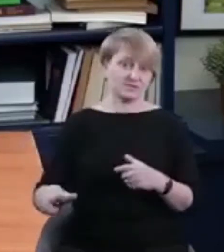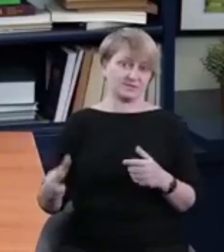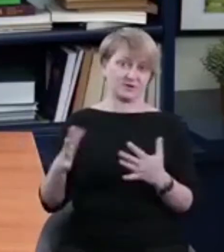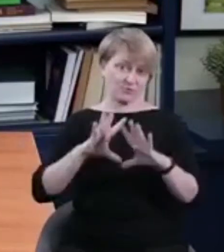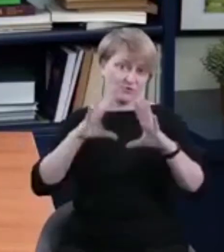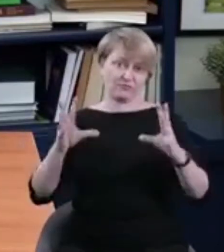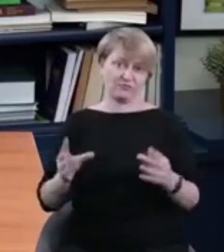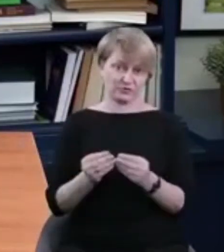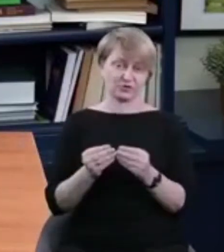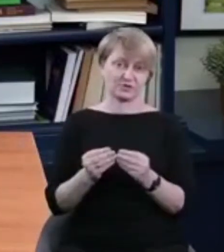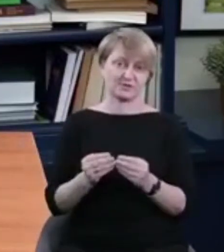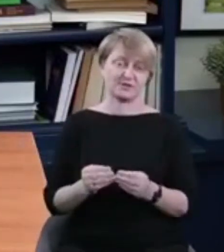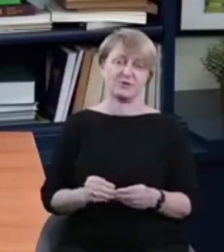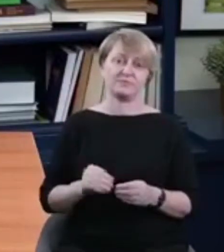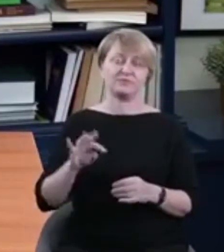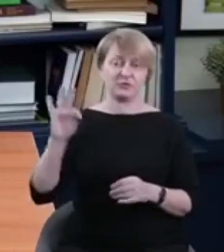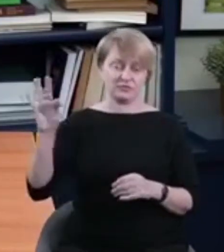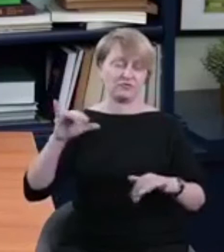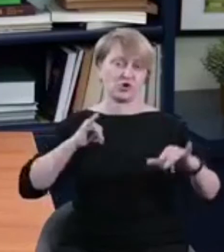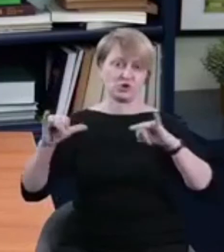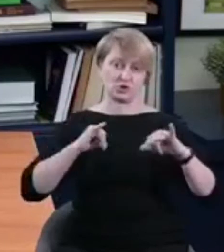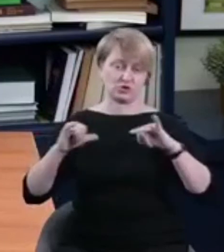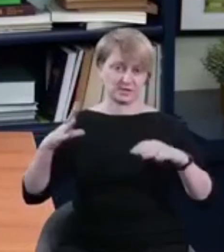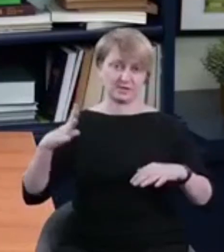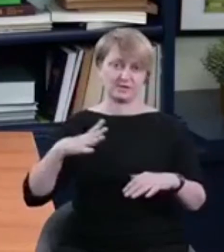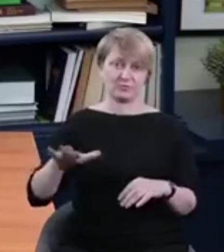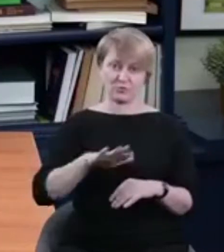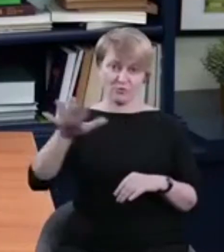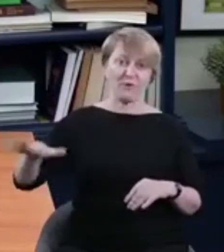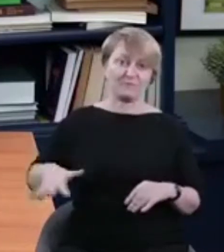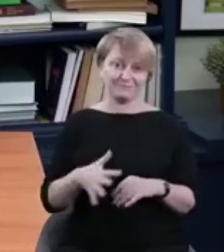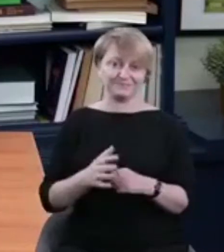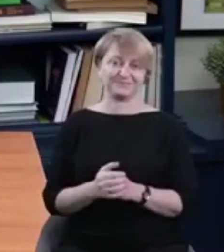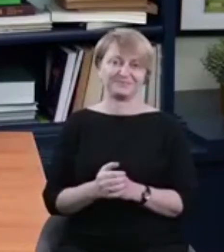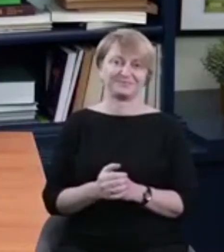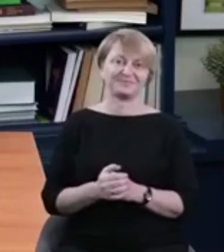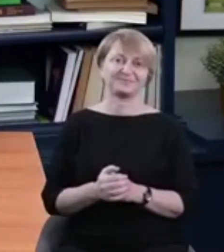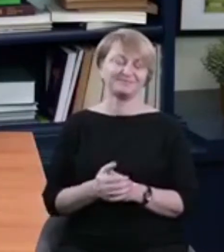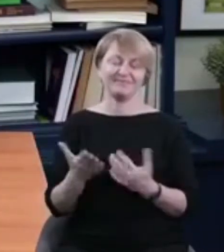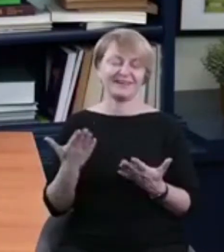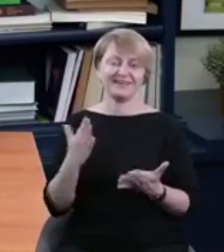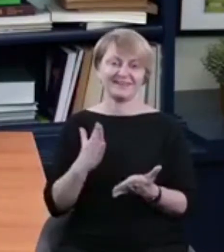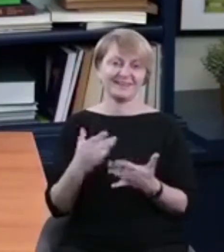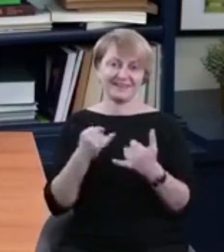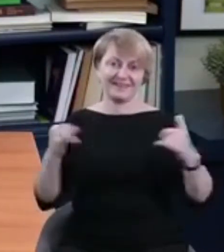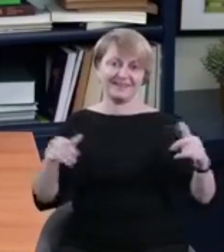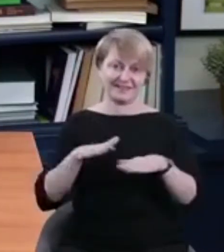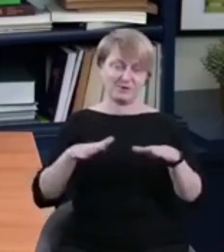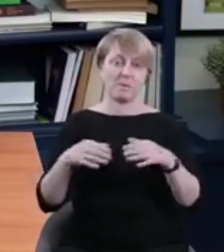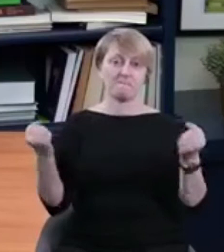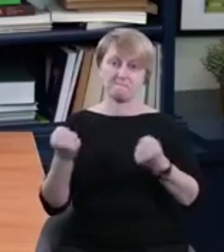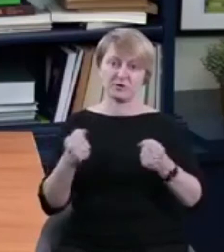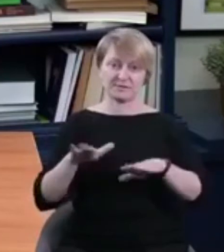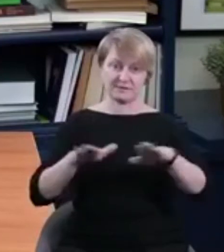okresy czasu to było przez niego zarządzane więc więc to nie tylko więc więc ma swoje mocne miejsce w historii